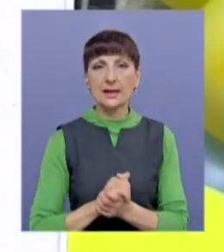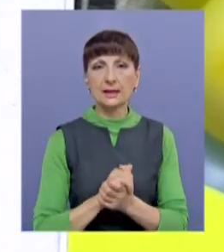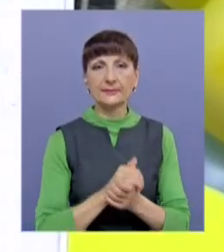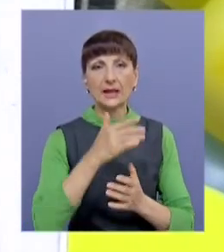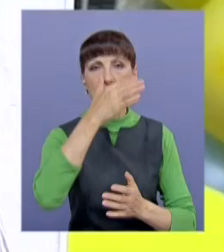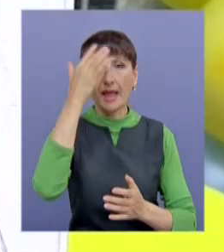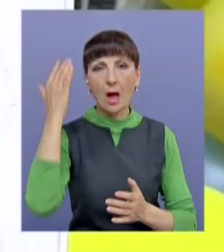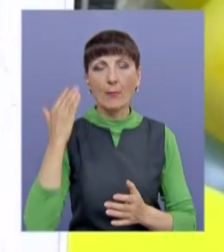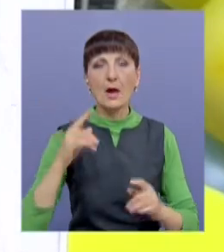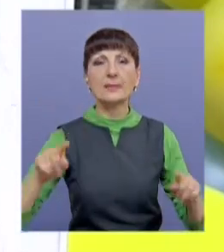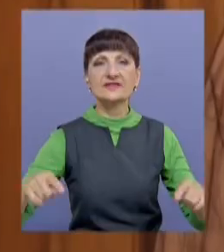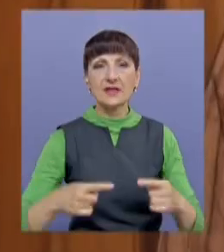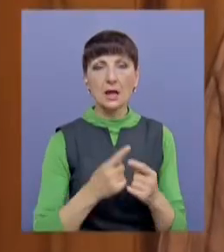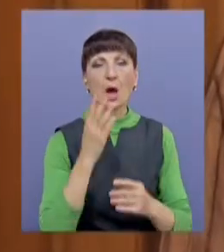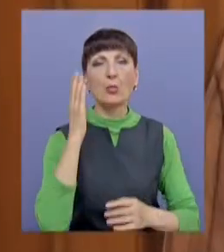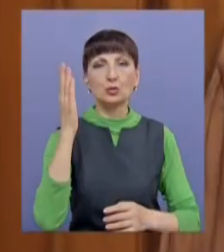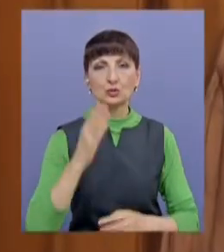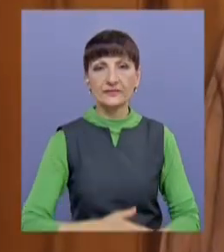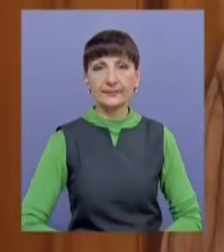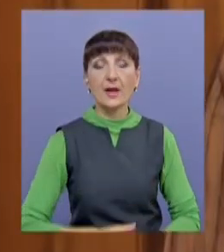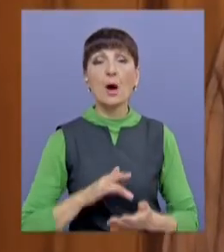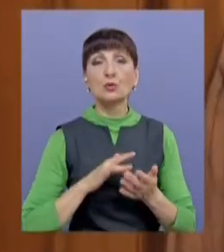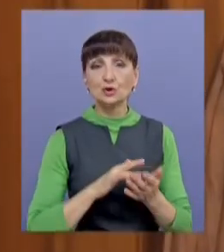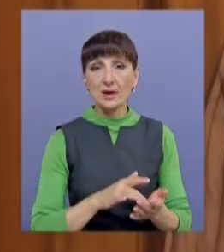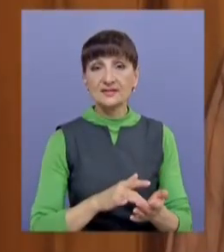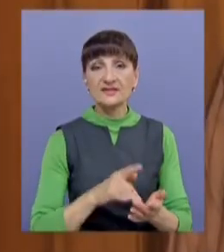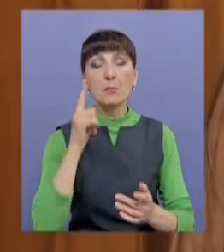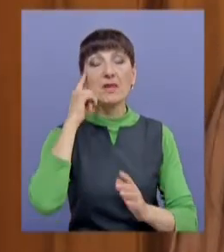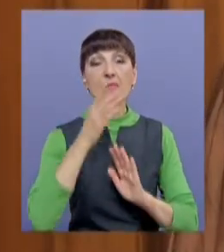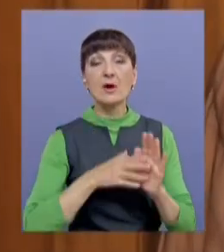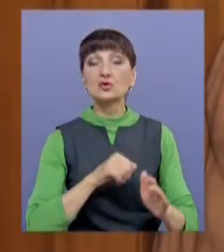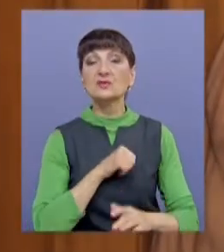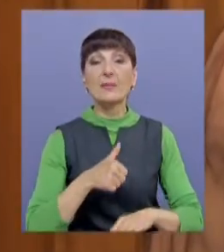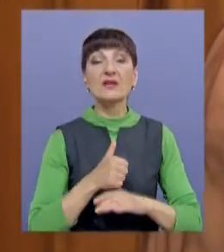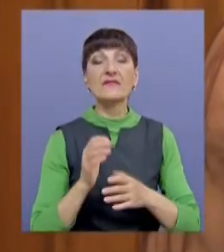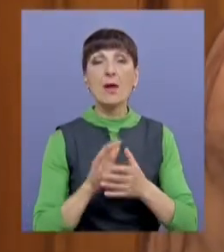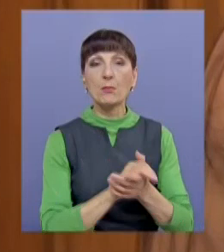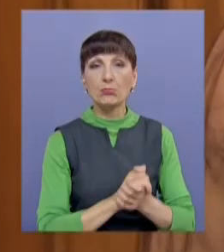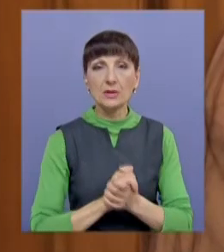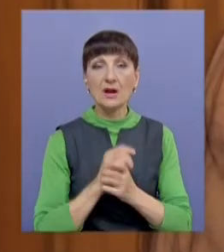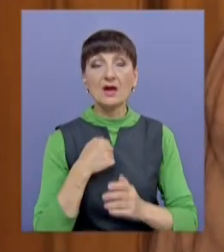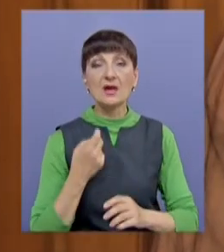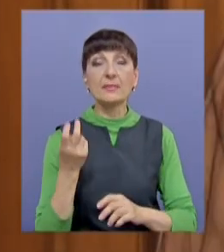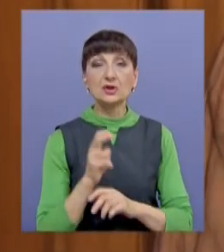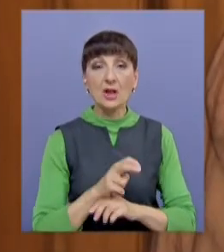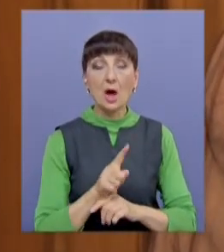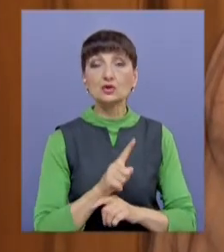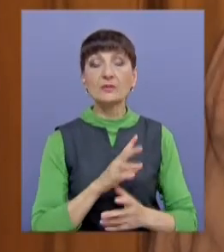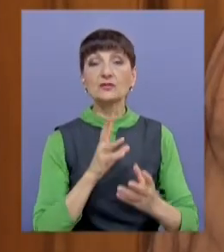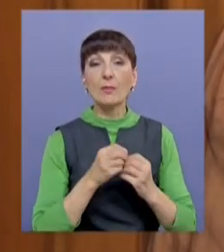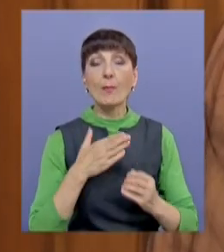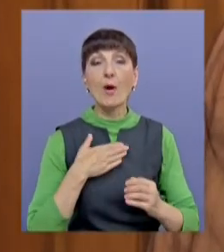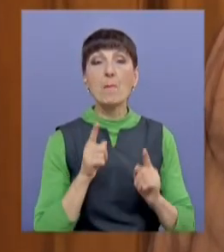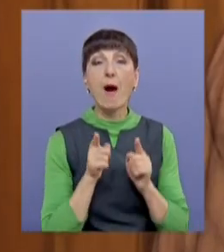и процветающее будущее. Путешествуя, ты понимаешь, что самое главное – это мир. Поэтому пришла сделать так, чтобы в конечном итоге мой маленький